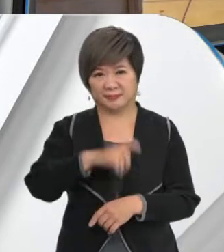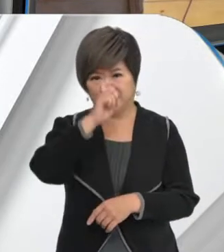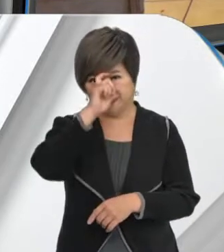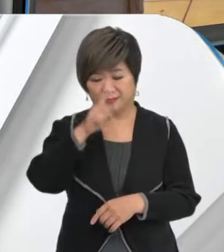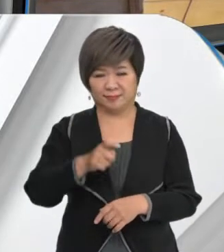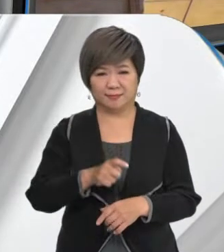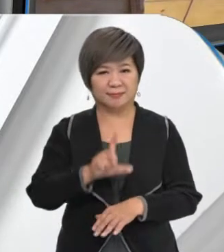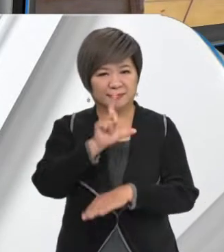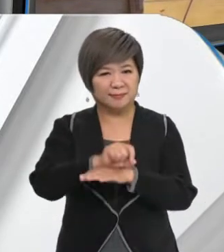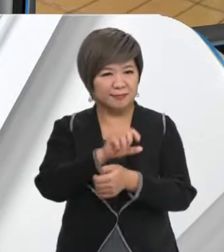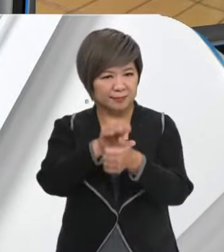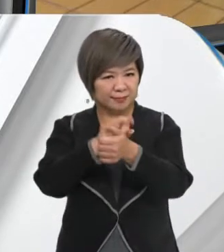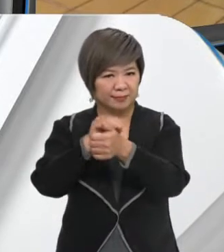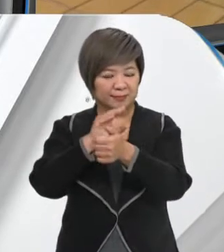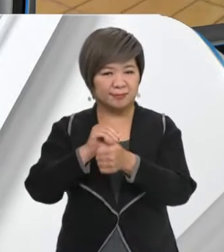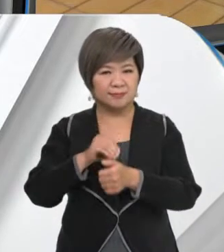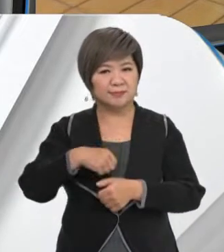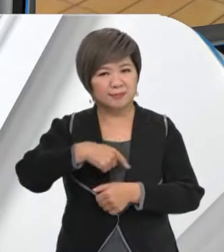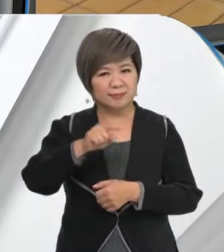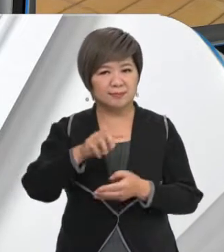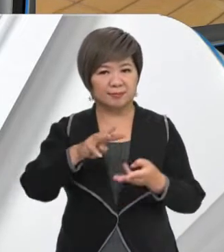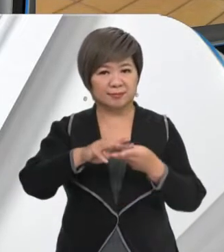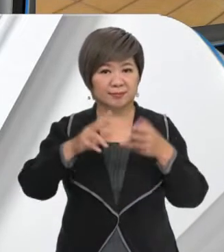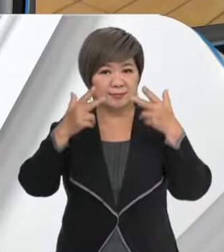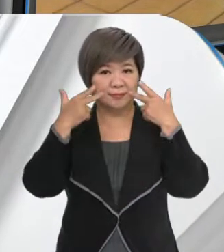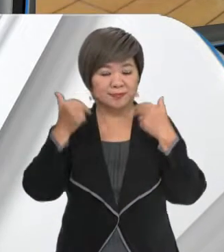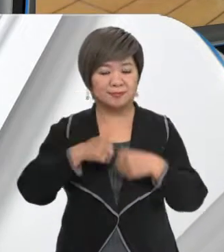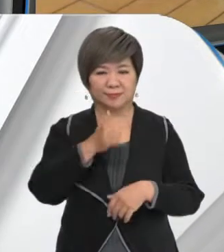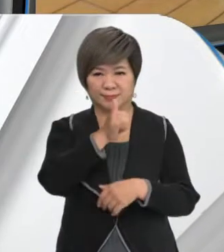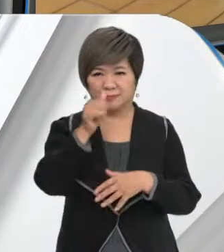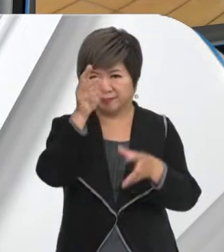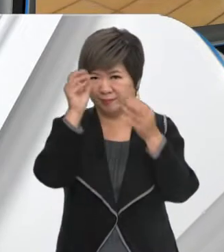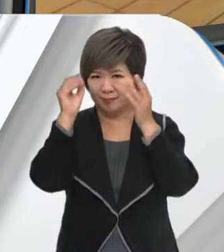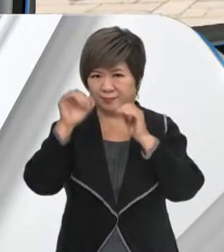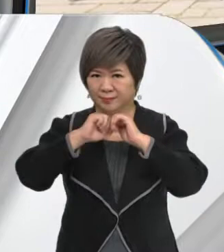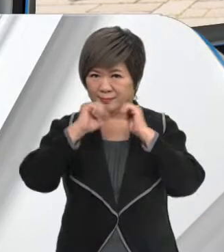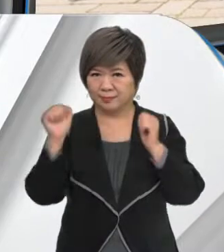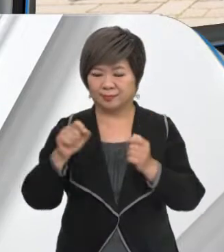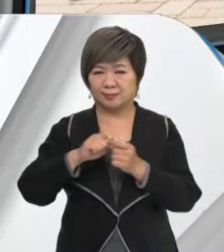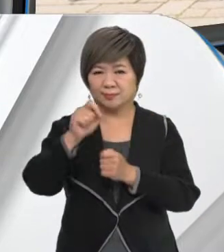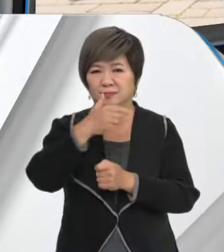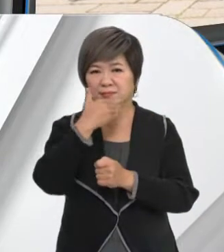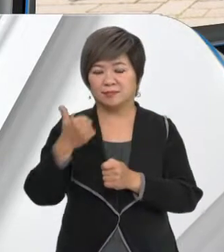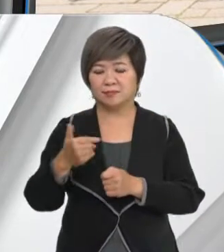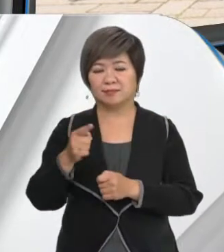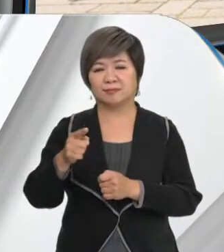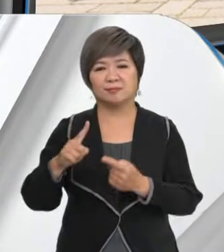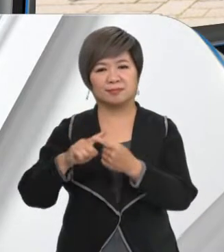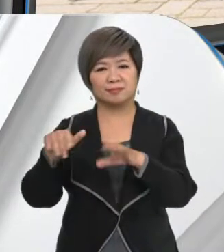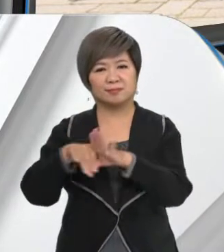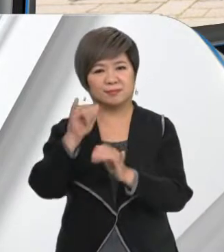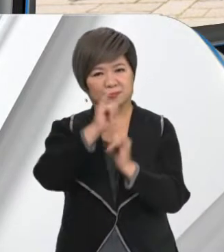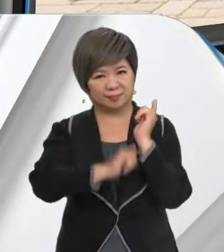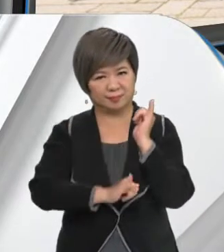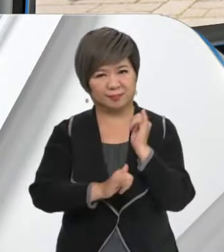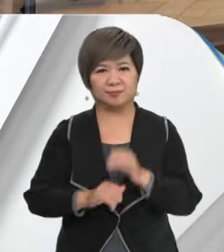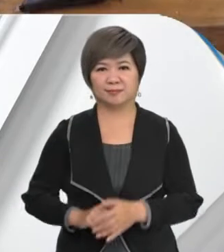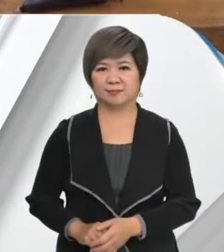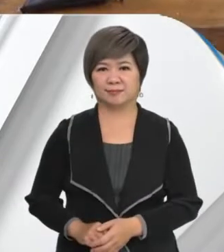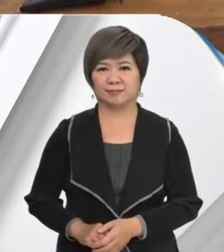望打破培训人才一走天下调查来了解人情香港哈家人文老历史